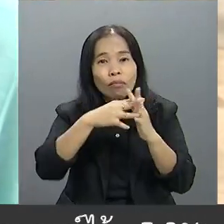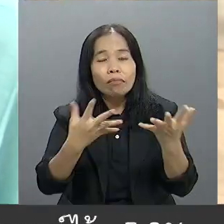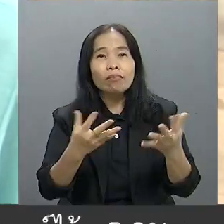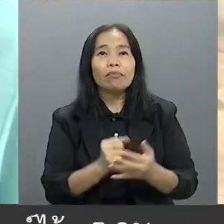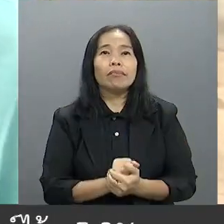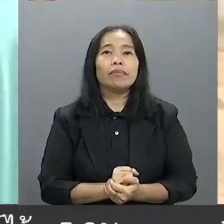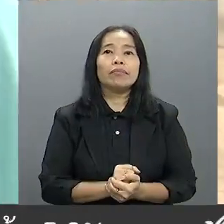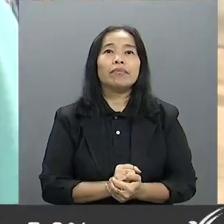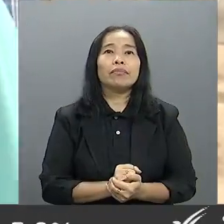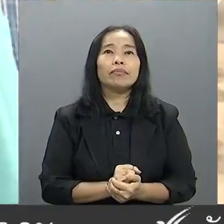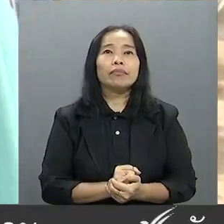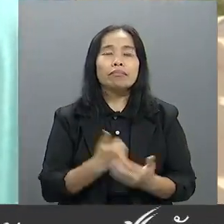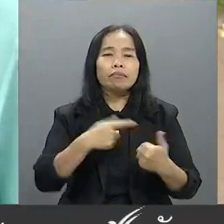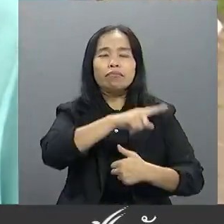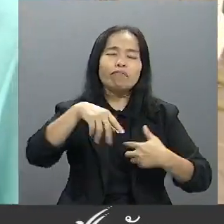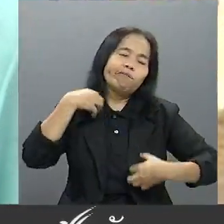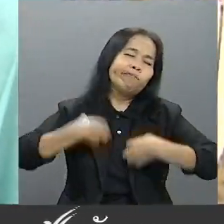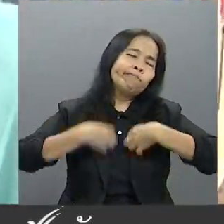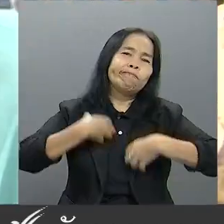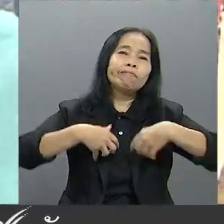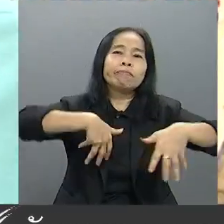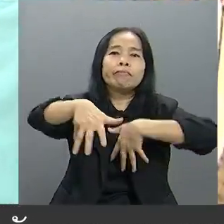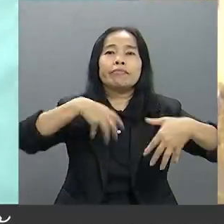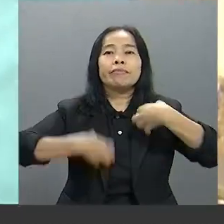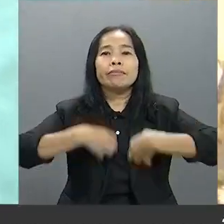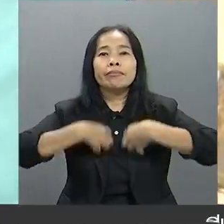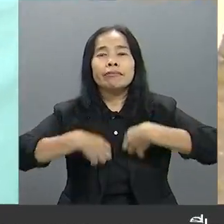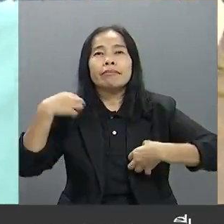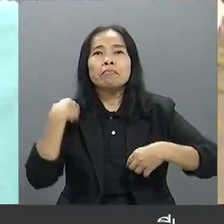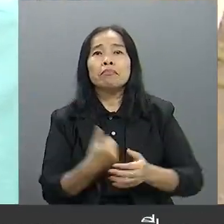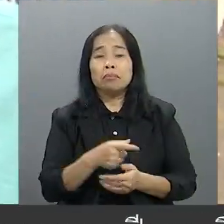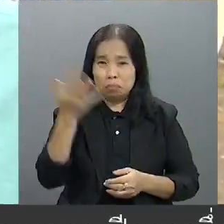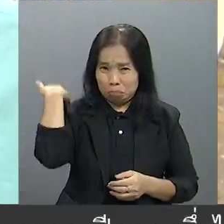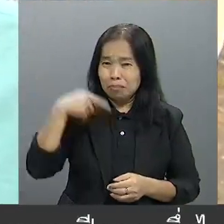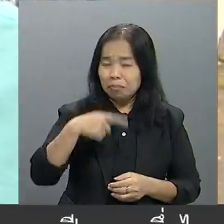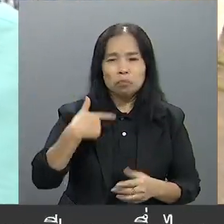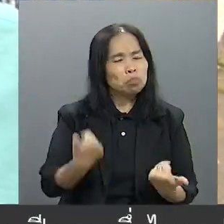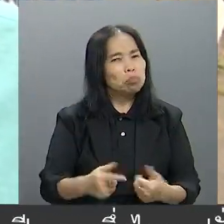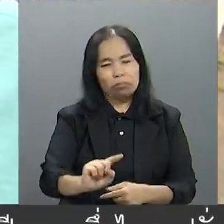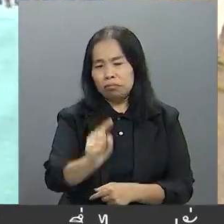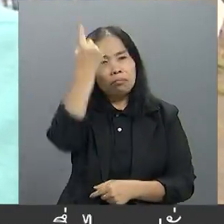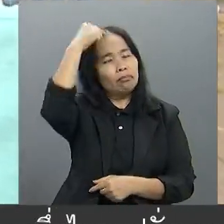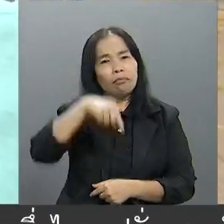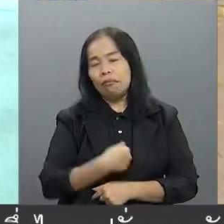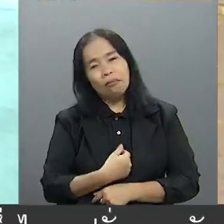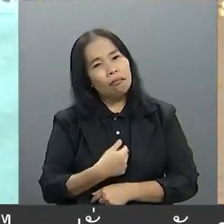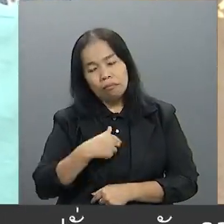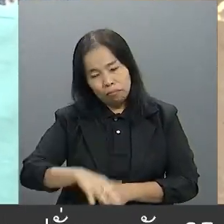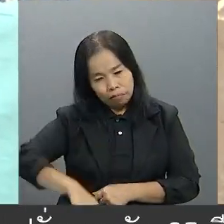มฮะตอนนี้ก็เดือดร้อนใช่ไหม เดือดโอ้เดือดร้อนจังครับ มันเคยเป็นอย่างนี้ไหมครับ ไม่เคยเกิดผมเกิดมาจะ80แล้วไม่เคยเจออย่